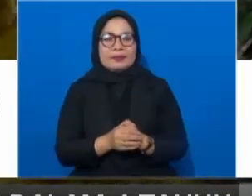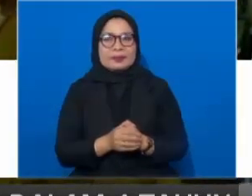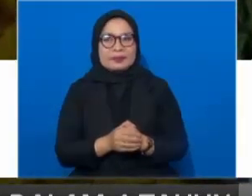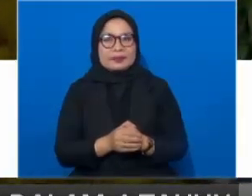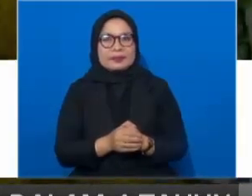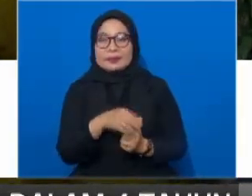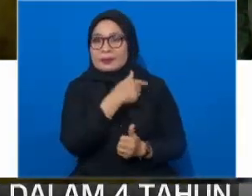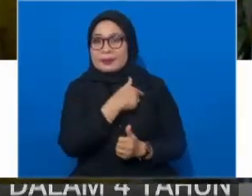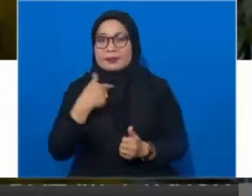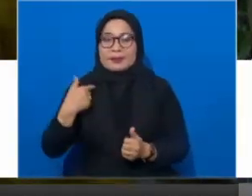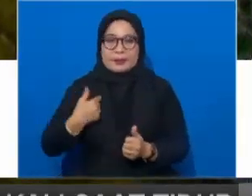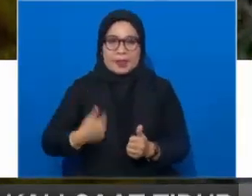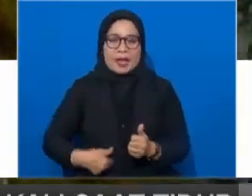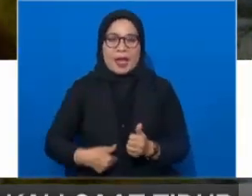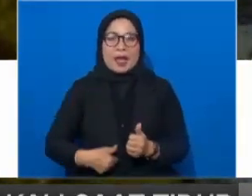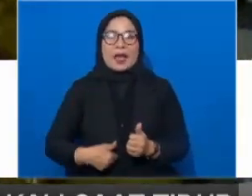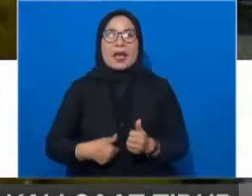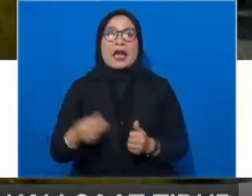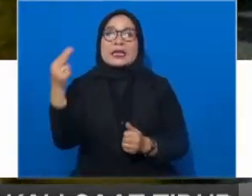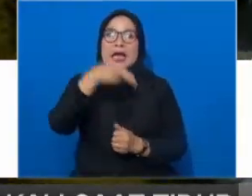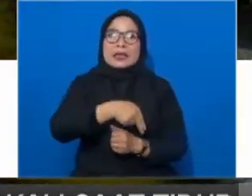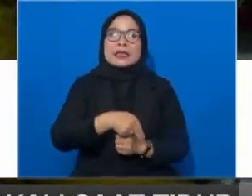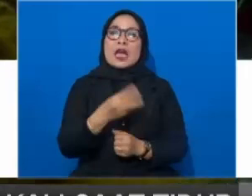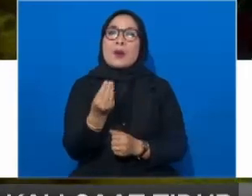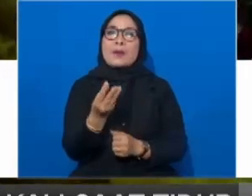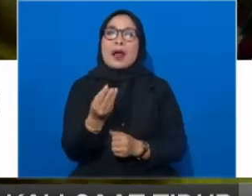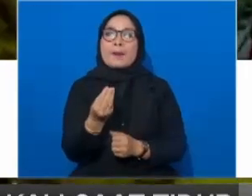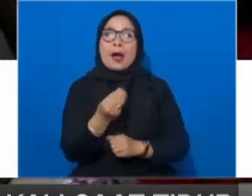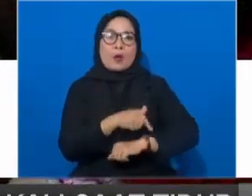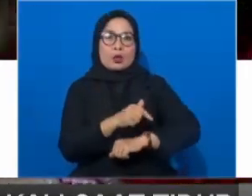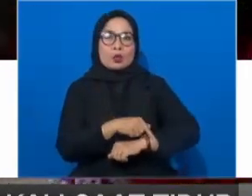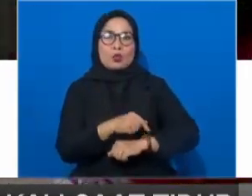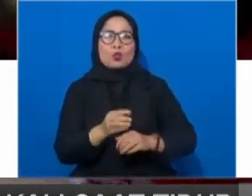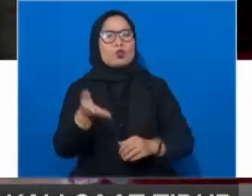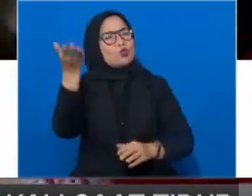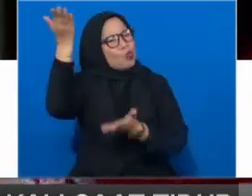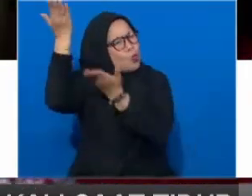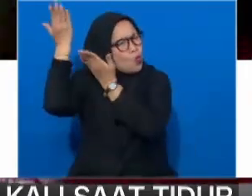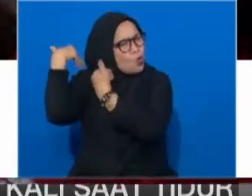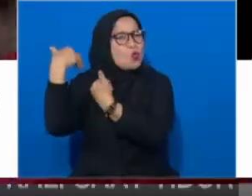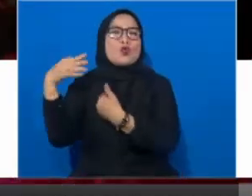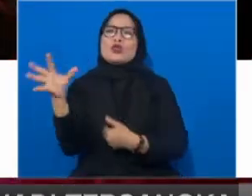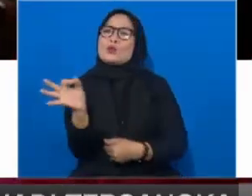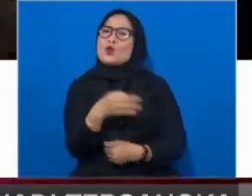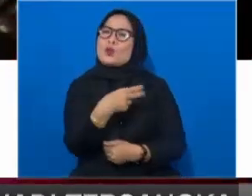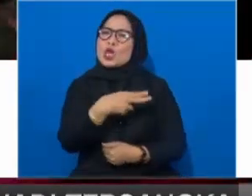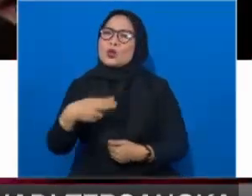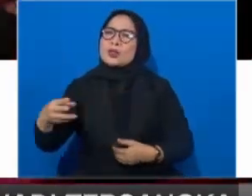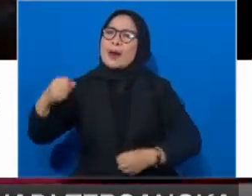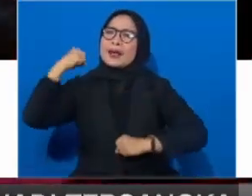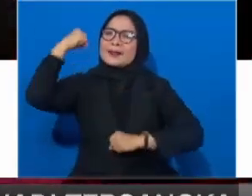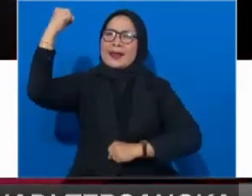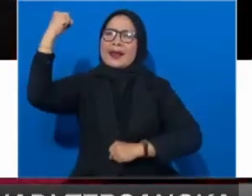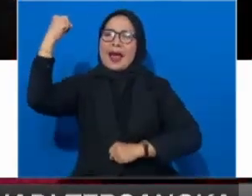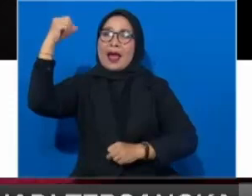Etnis Tionghoa sendiri datang dalam beberapa periode berabad-abad yang lampau, jauh sebelum Indonesia merdeka.